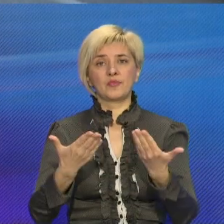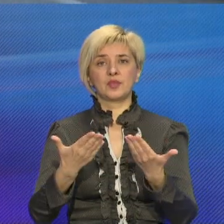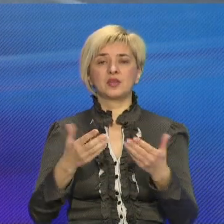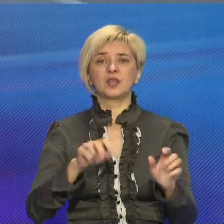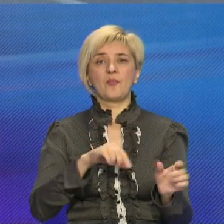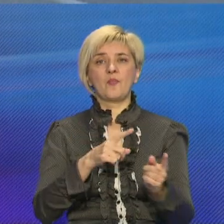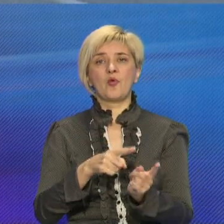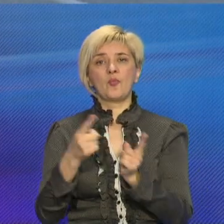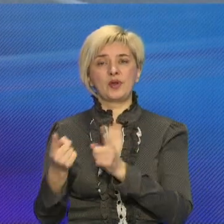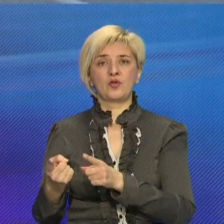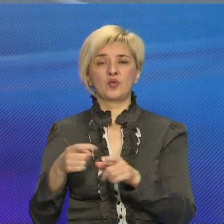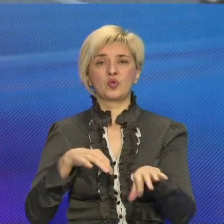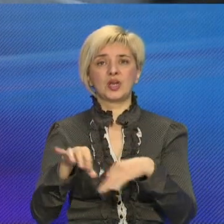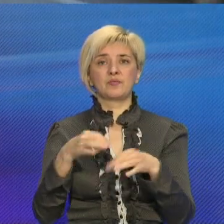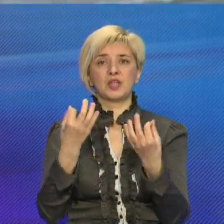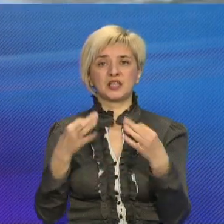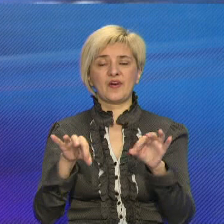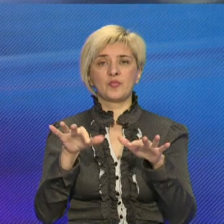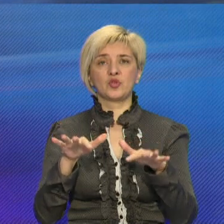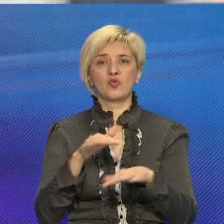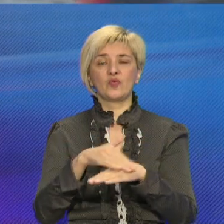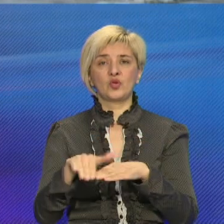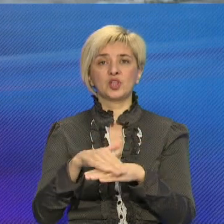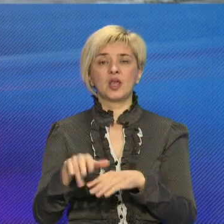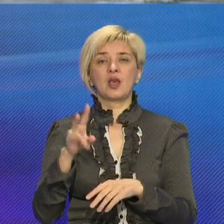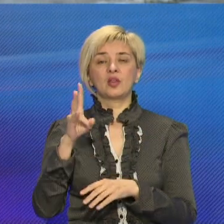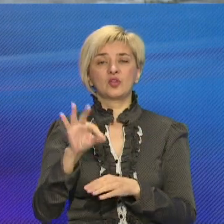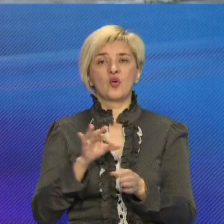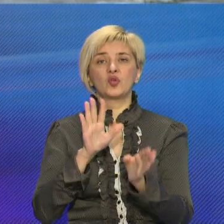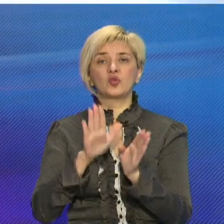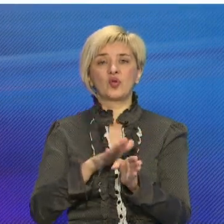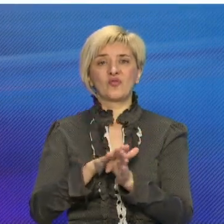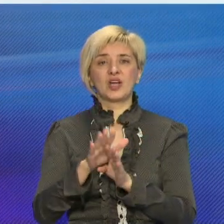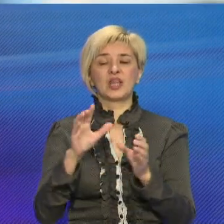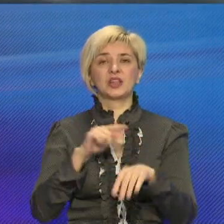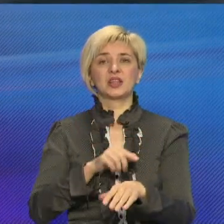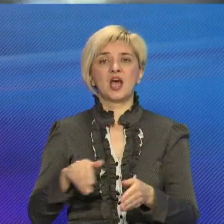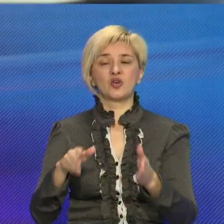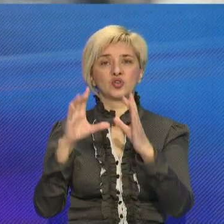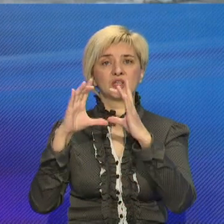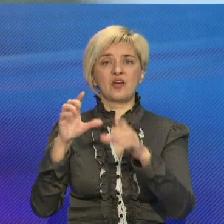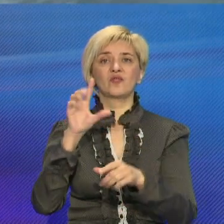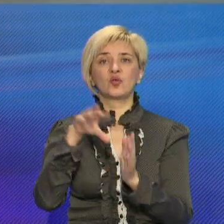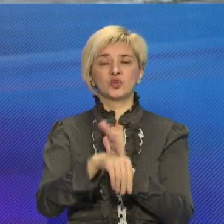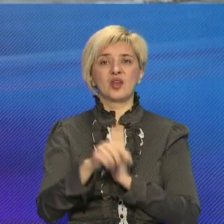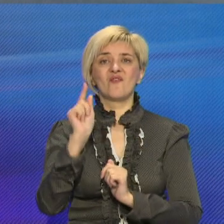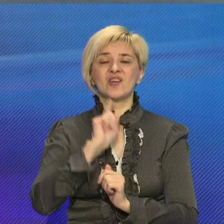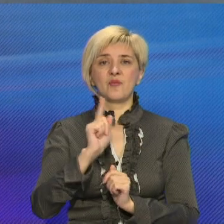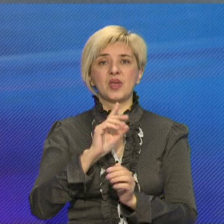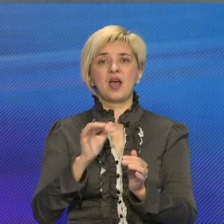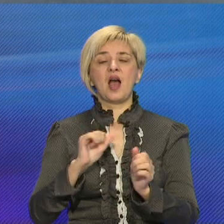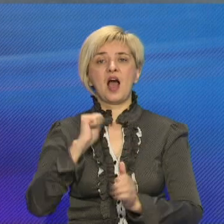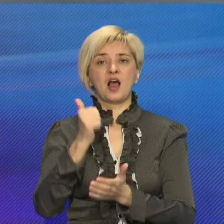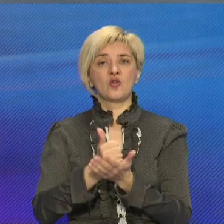Владимир Каранік, выступаючи у рамках стриму, только выполнение дорожных знаков, у тым ліку и часовых, а головное – взаимоповага